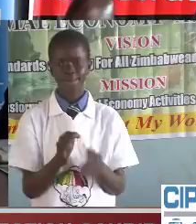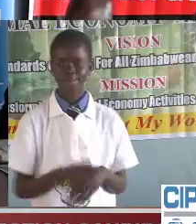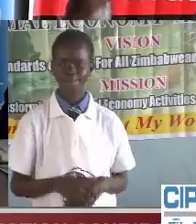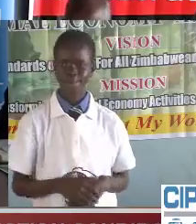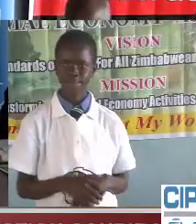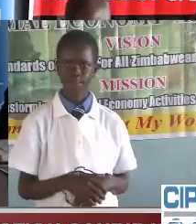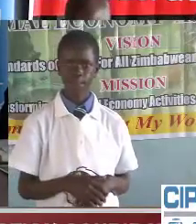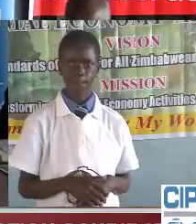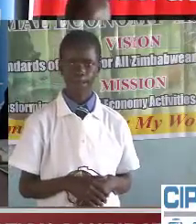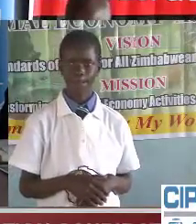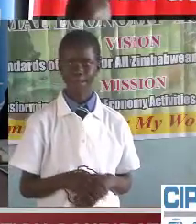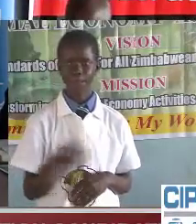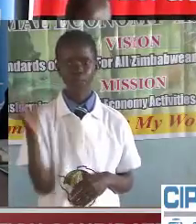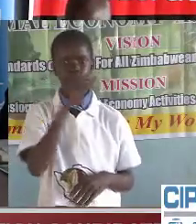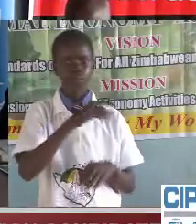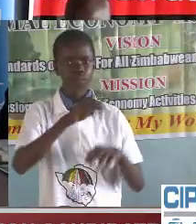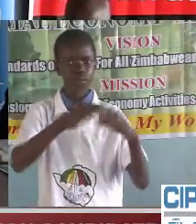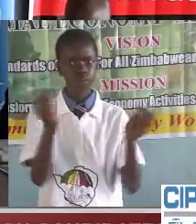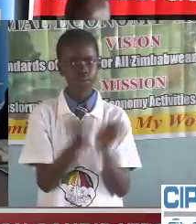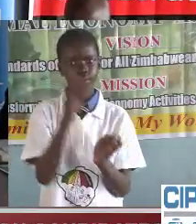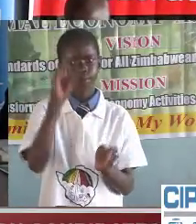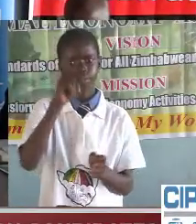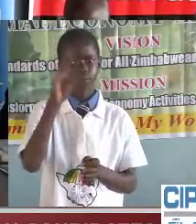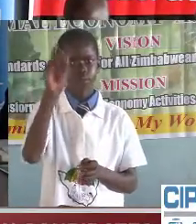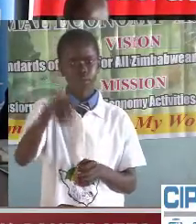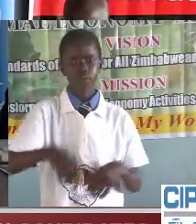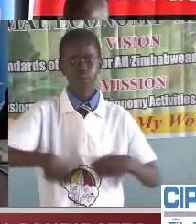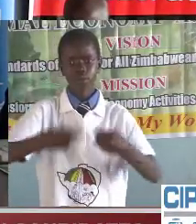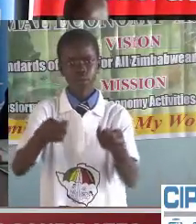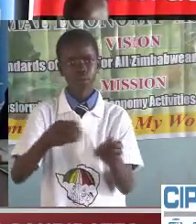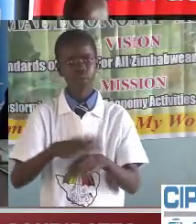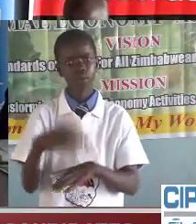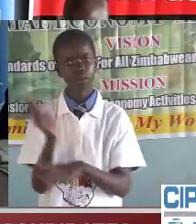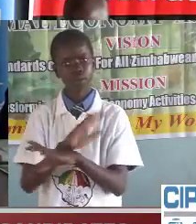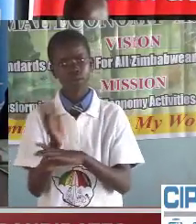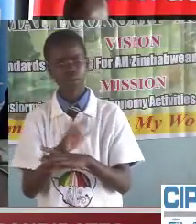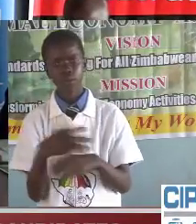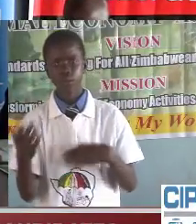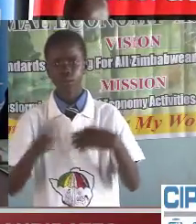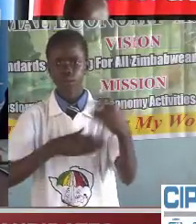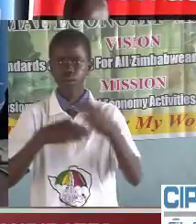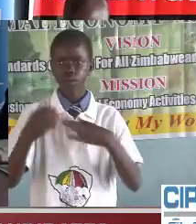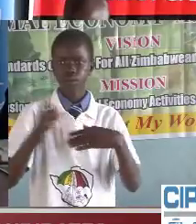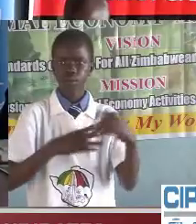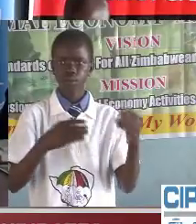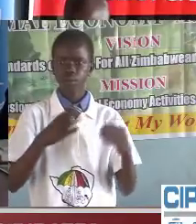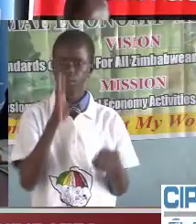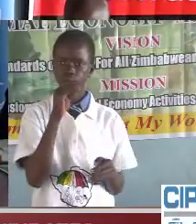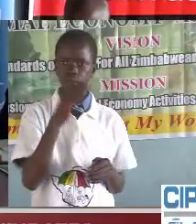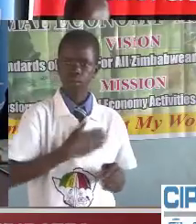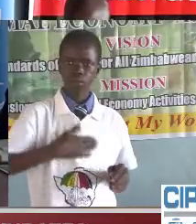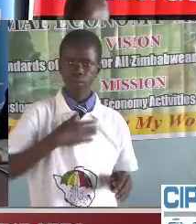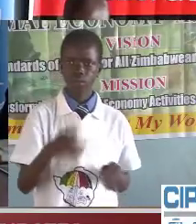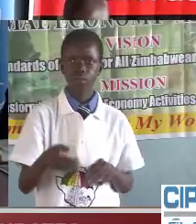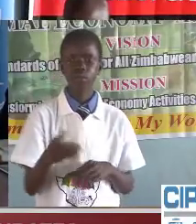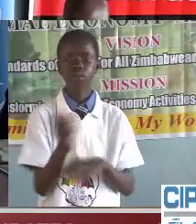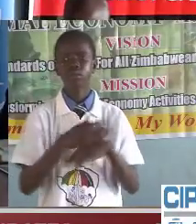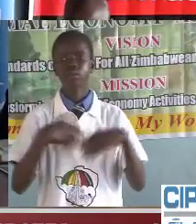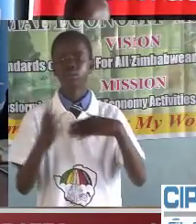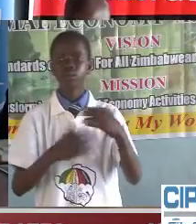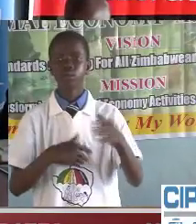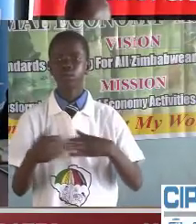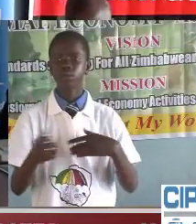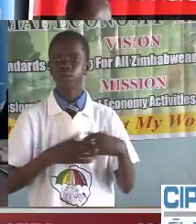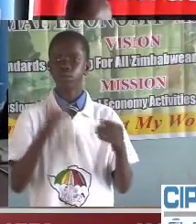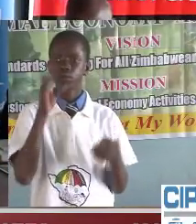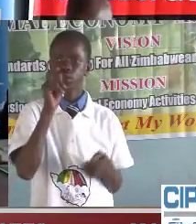renyu muchiinda naro kumba, tokuvakiraiwo pokutengesera panoti ndo penyu a-permanent structure ingava